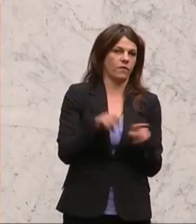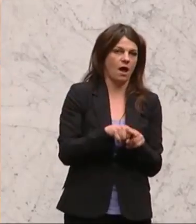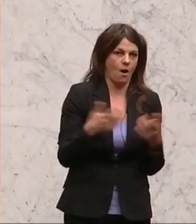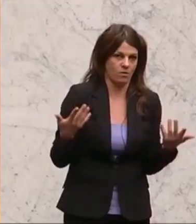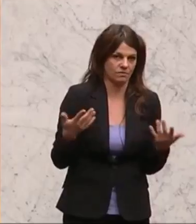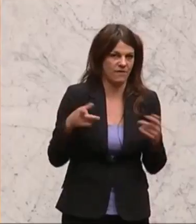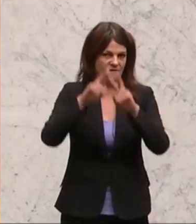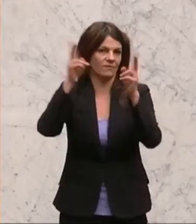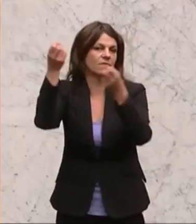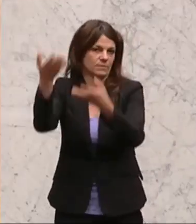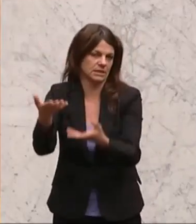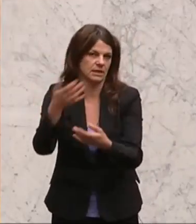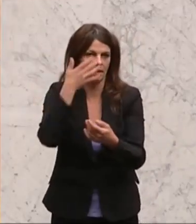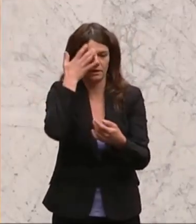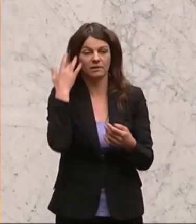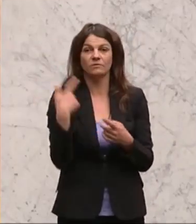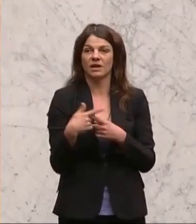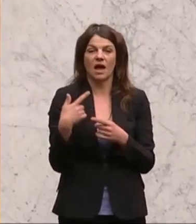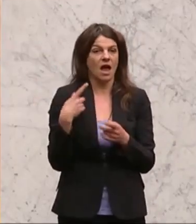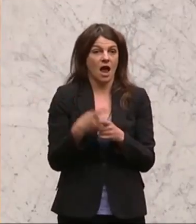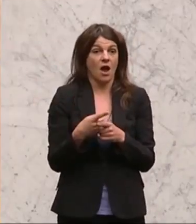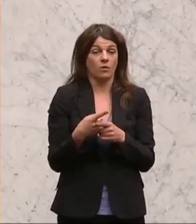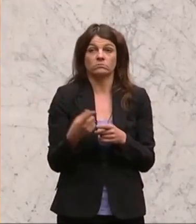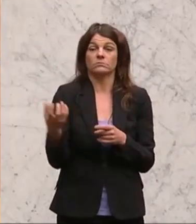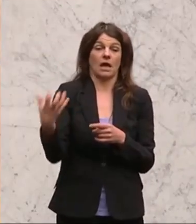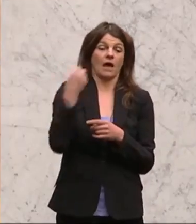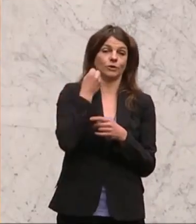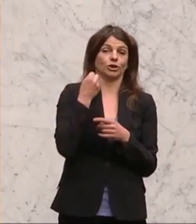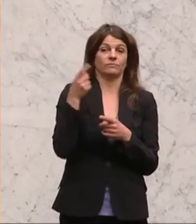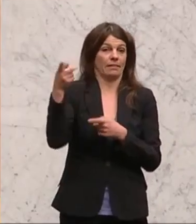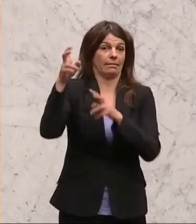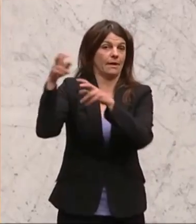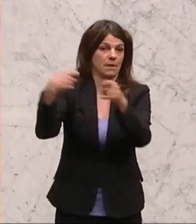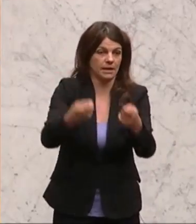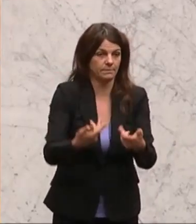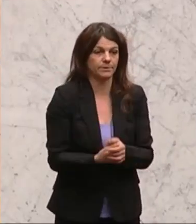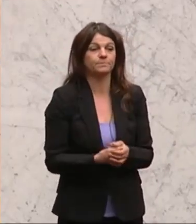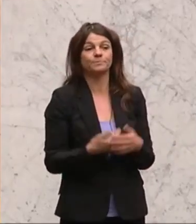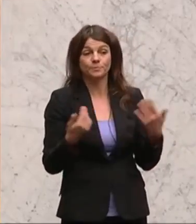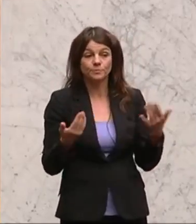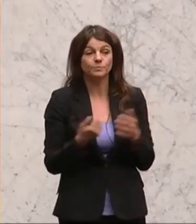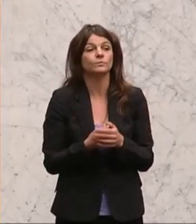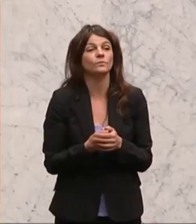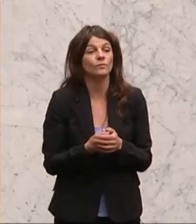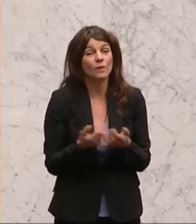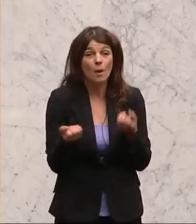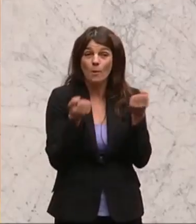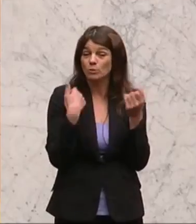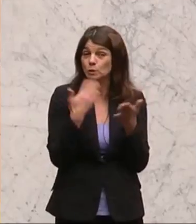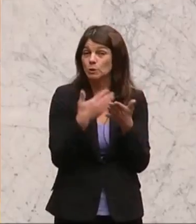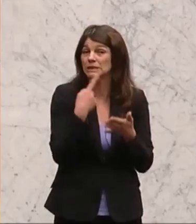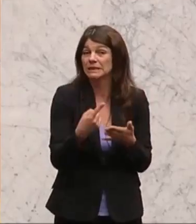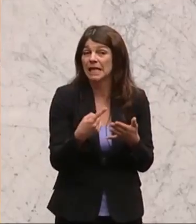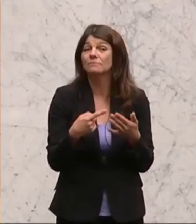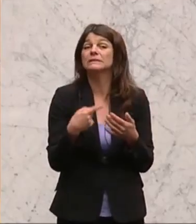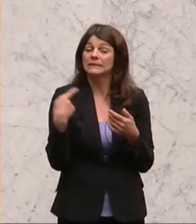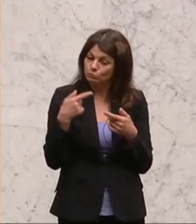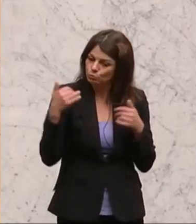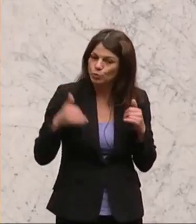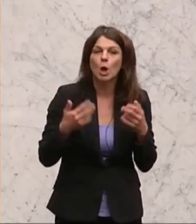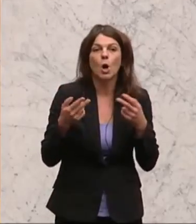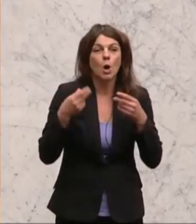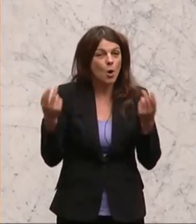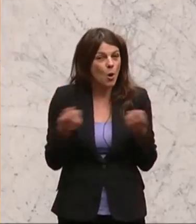betroffen und erwischt wird von diesen Themen. Und die Politik, wie ich schon gesagt habe, hat Lösungen auf diese